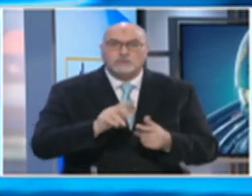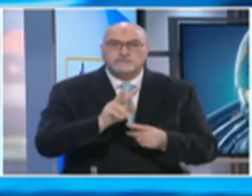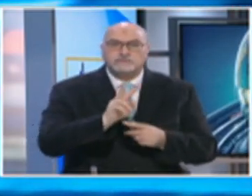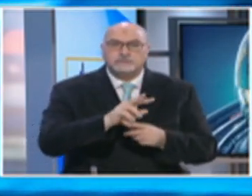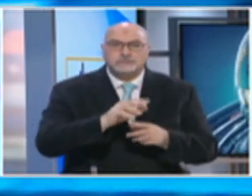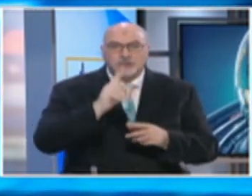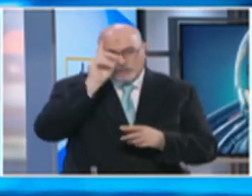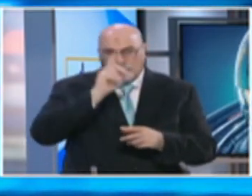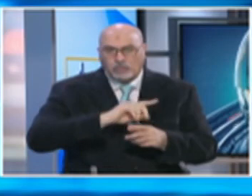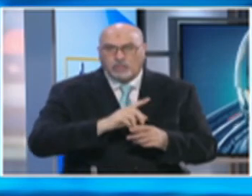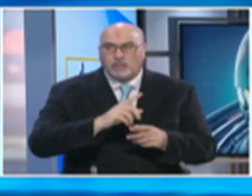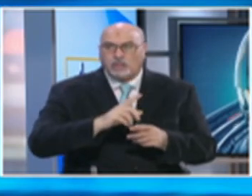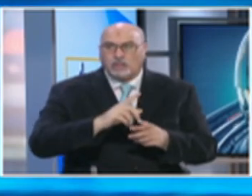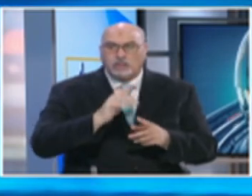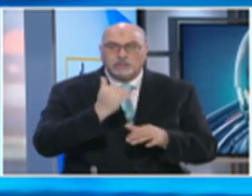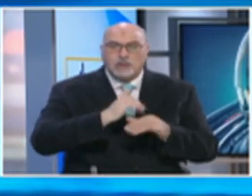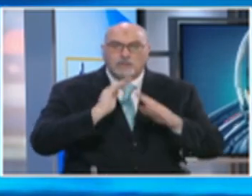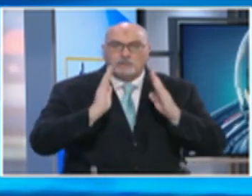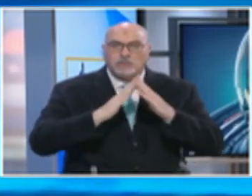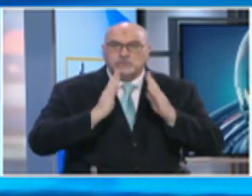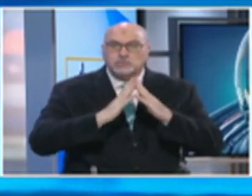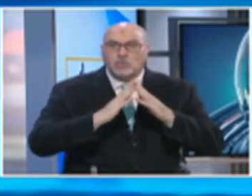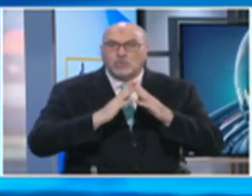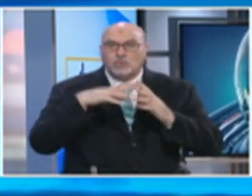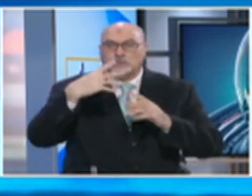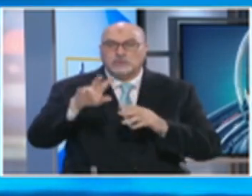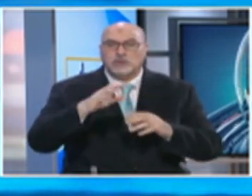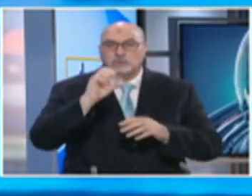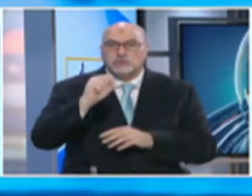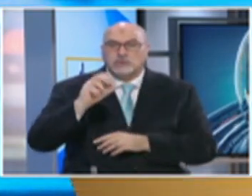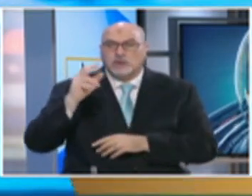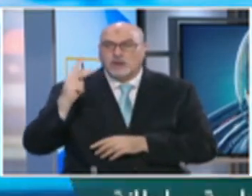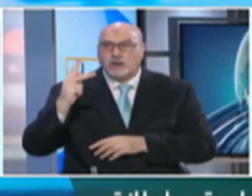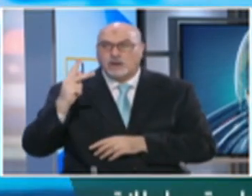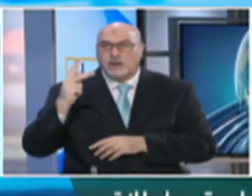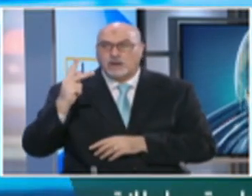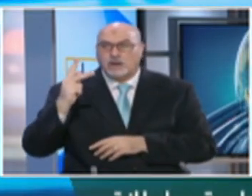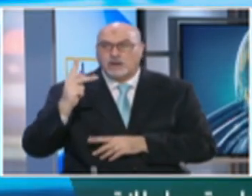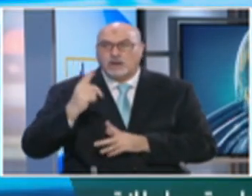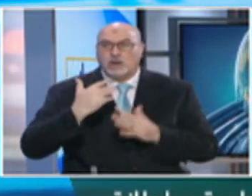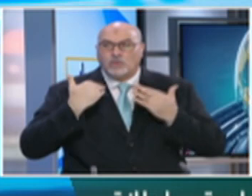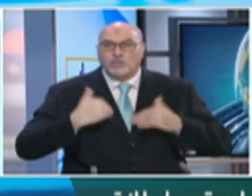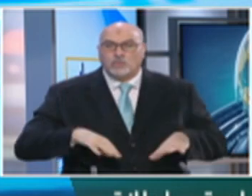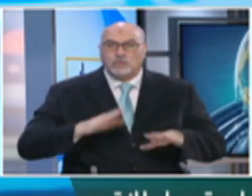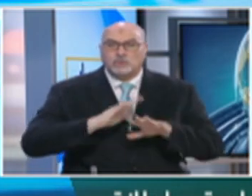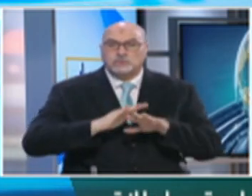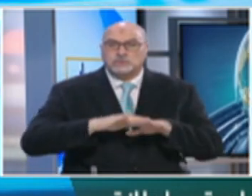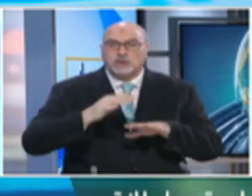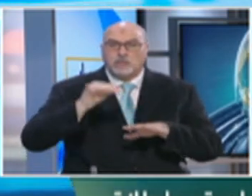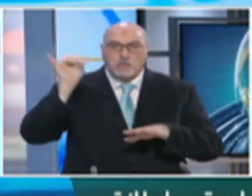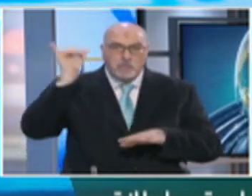مفبركة لمنزل قول الناشطة الصحراوية سلطانة خيا من طرف أعضاء المجلس